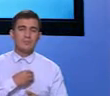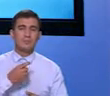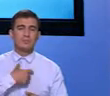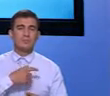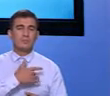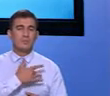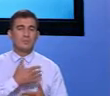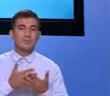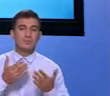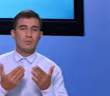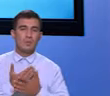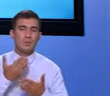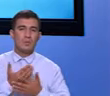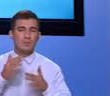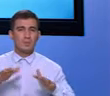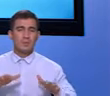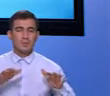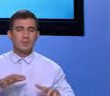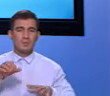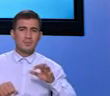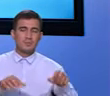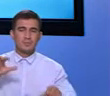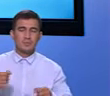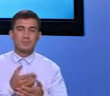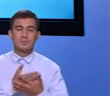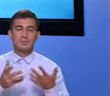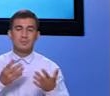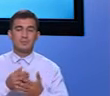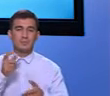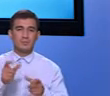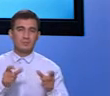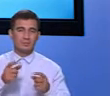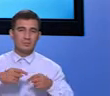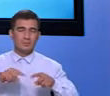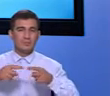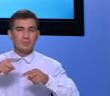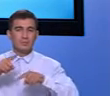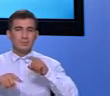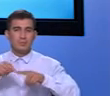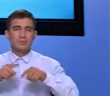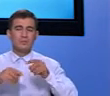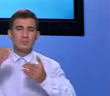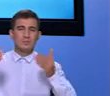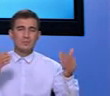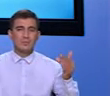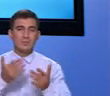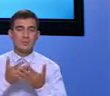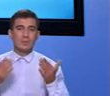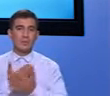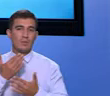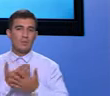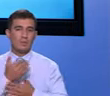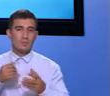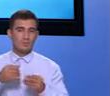uchun yangi yerlarni o'zlashtirish uchun qabilalarni yoki urug'larni yangi yerlarni o'zlashtirish